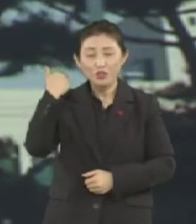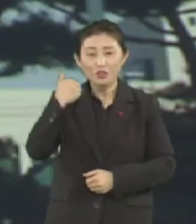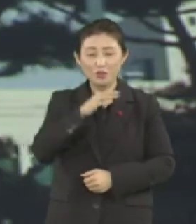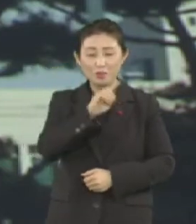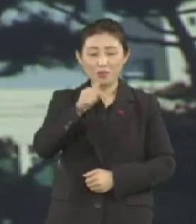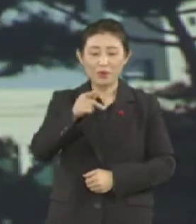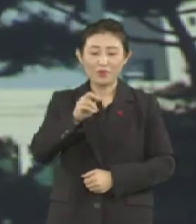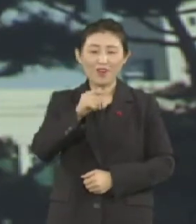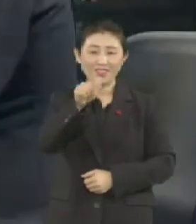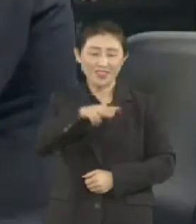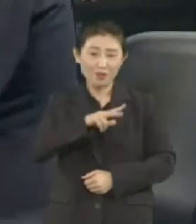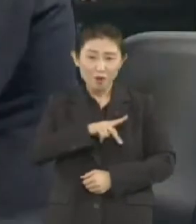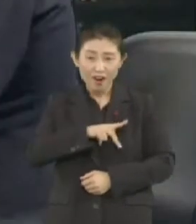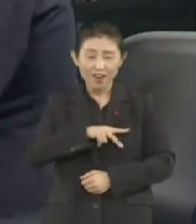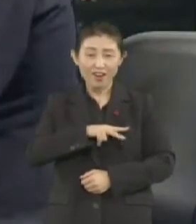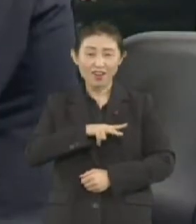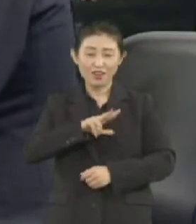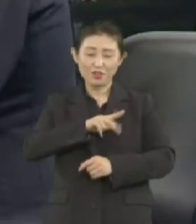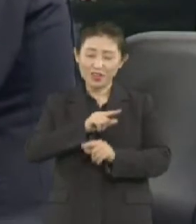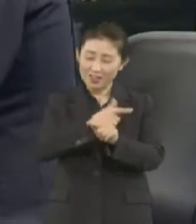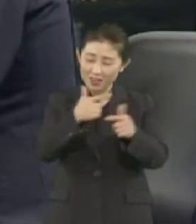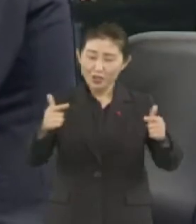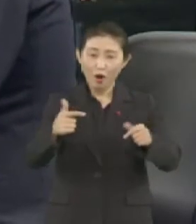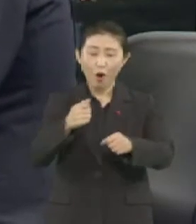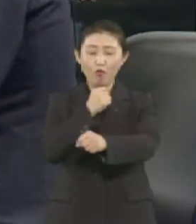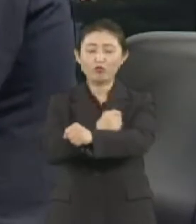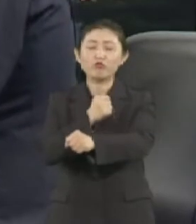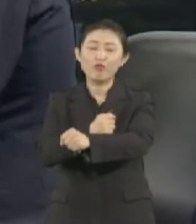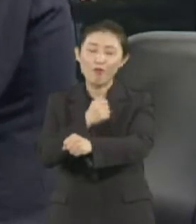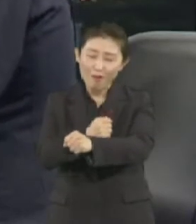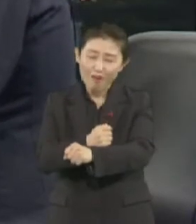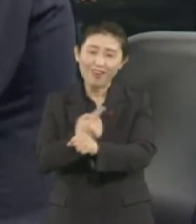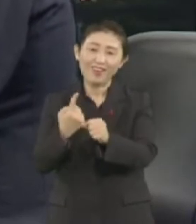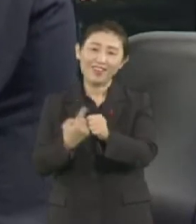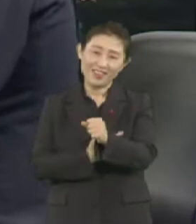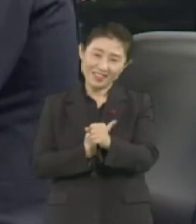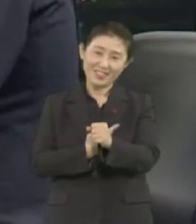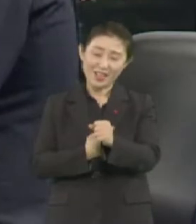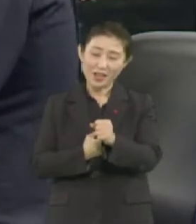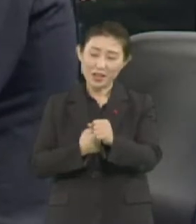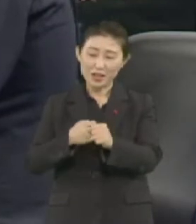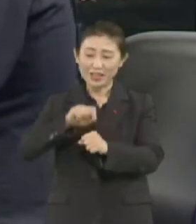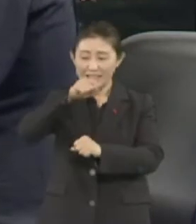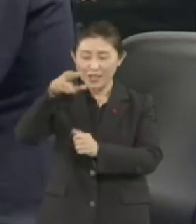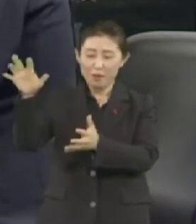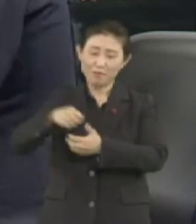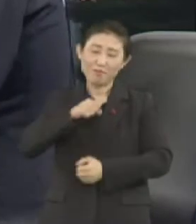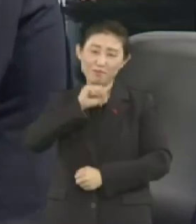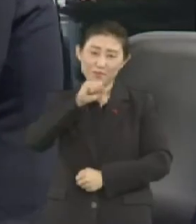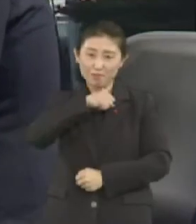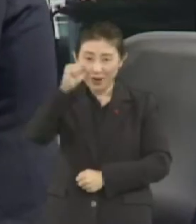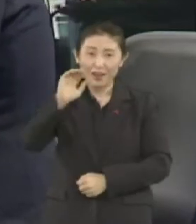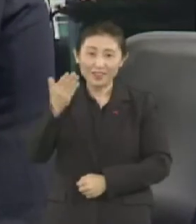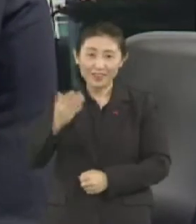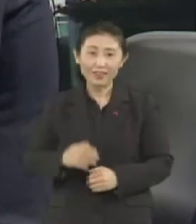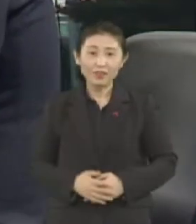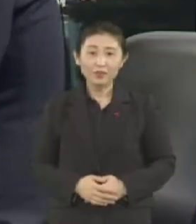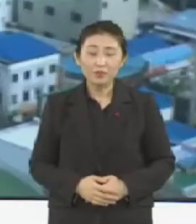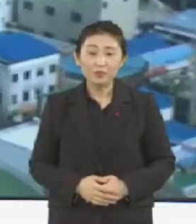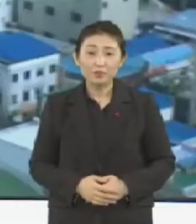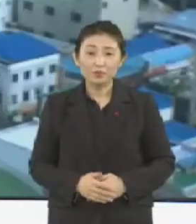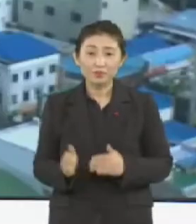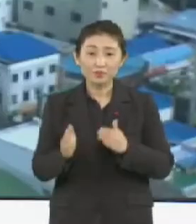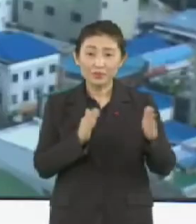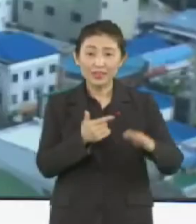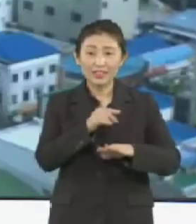비롯한 국회의원님들의 정치적인 노력이 큰 성과를 낸 그러한 사업이기도 합니다. 네, 이 대전의 뭐